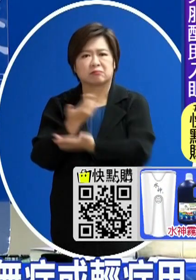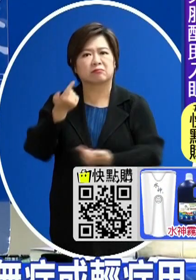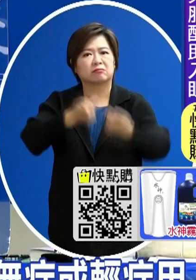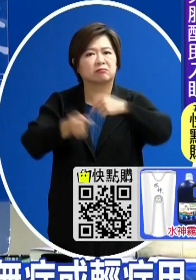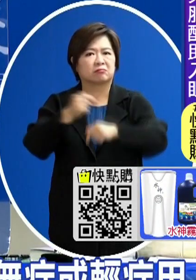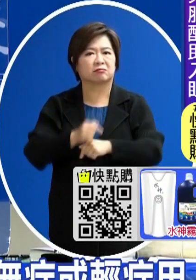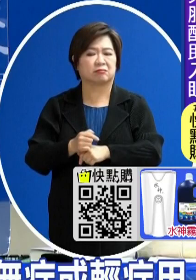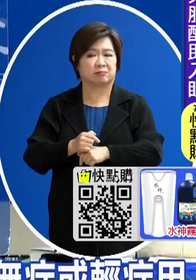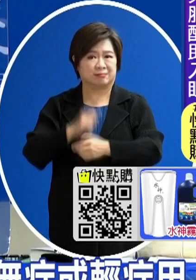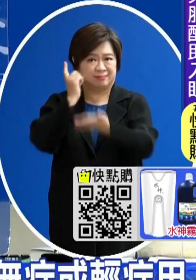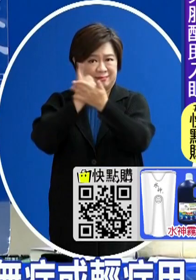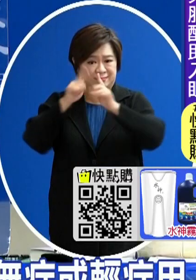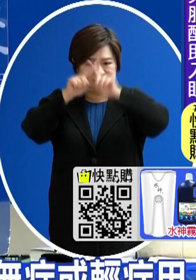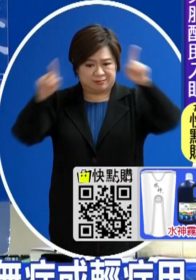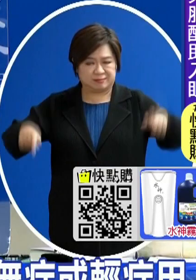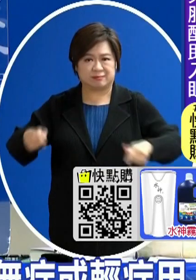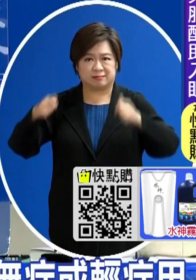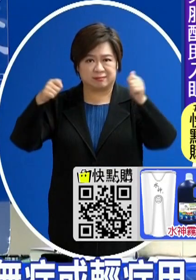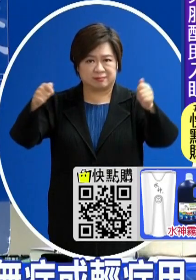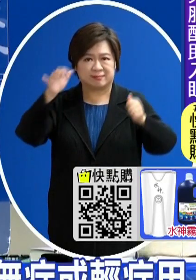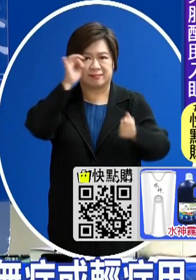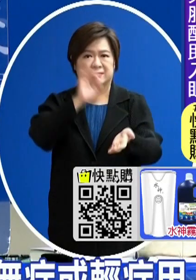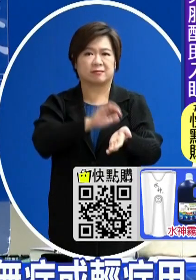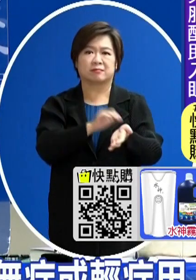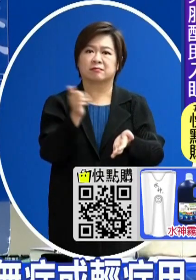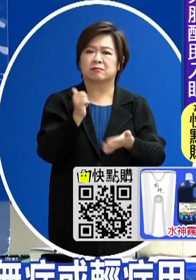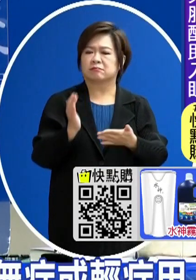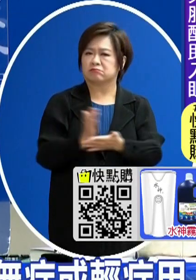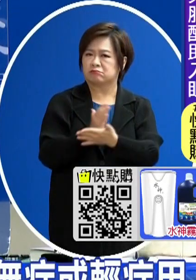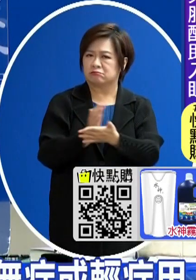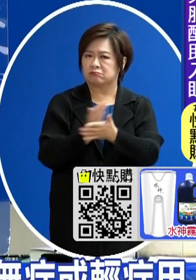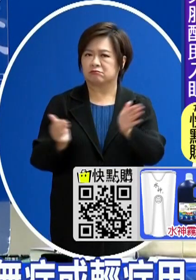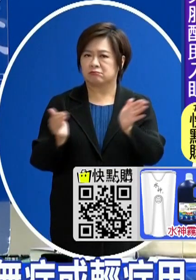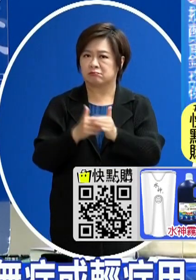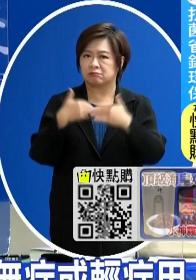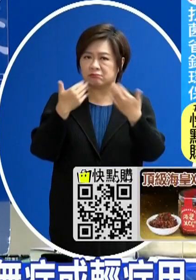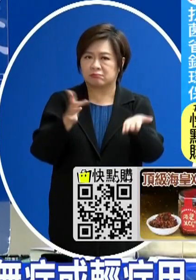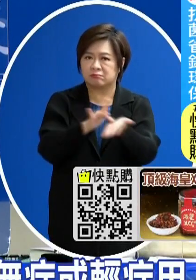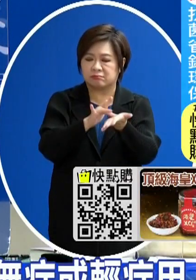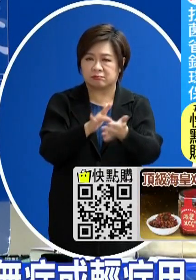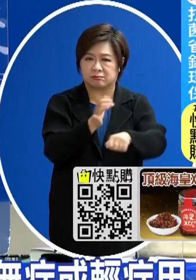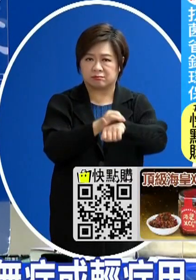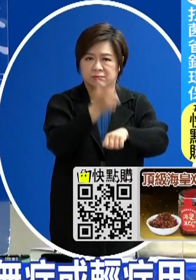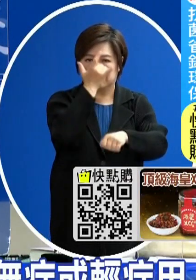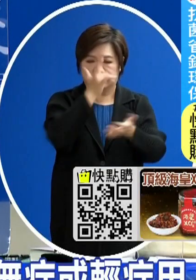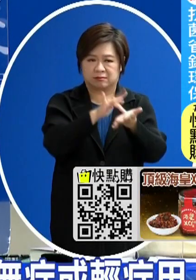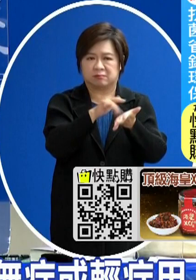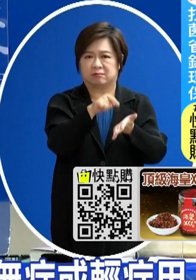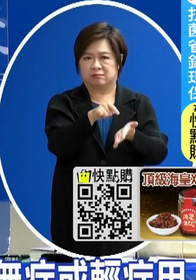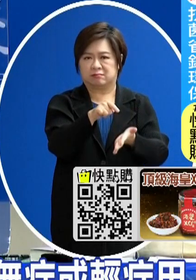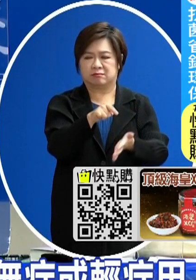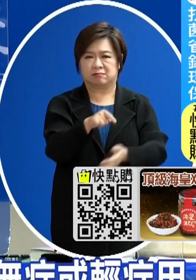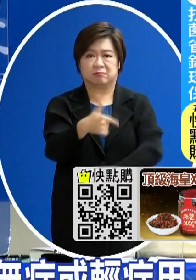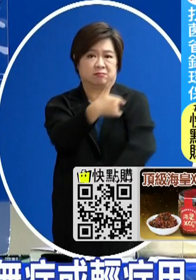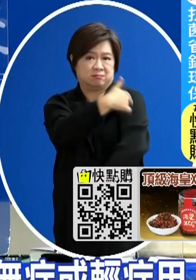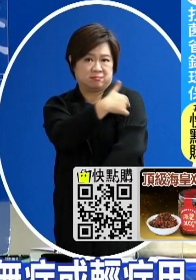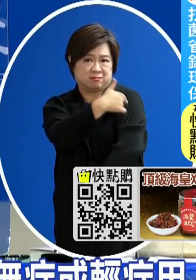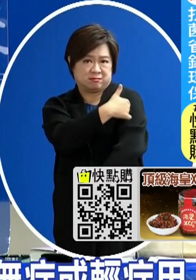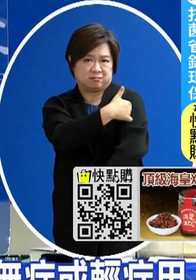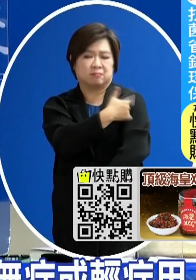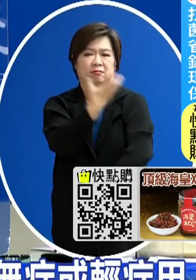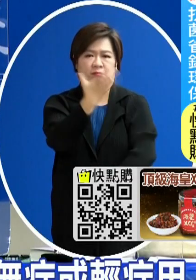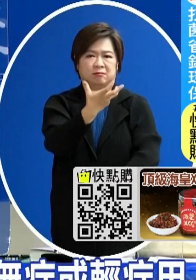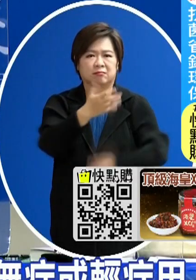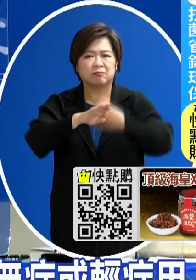大家看我们每天的手板也会看到说，多半那个医师可能评估之后会使用的是瑞德西韦这一类这个针剂的药物，当